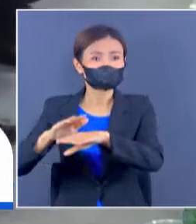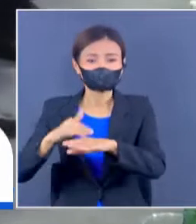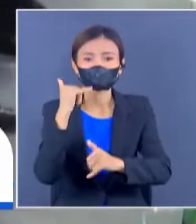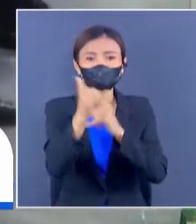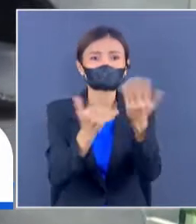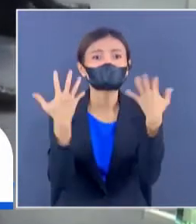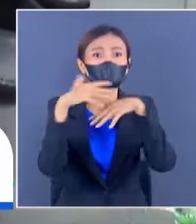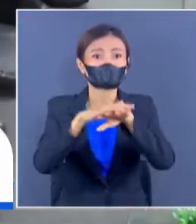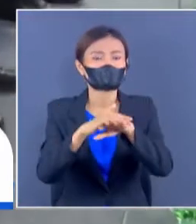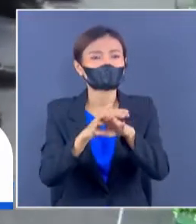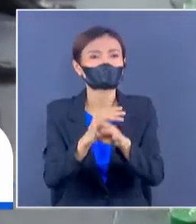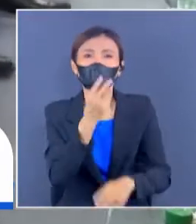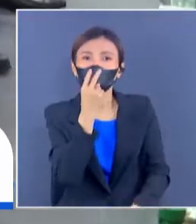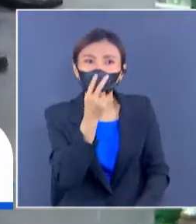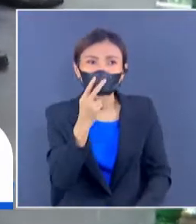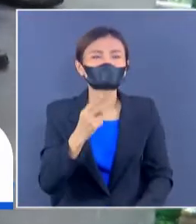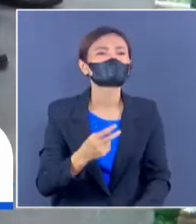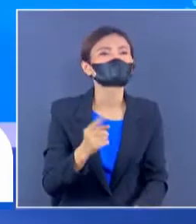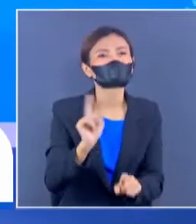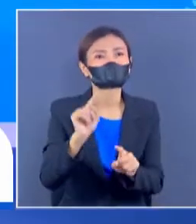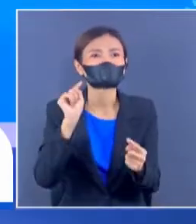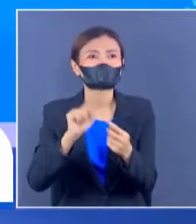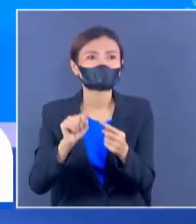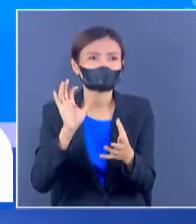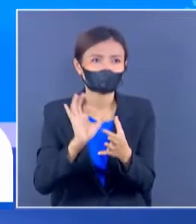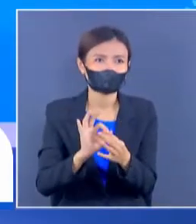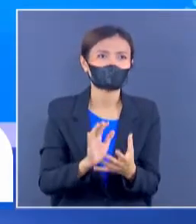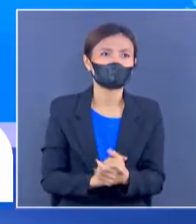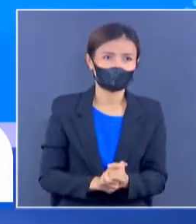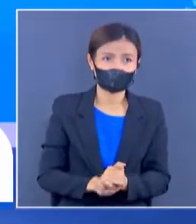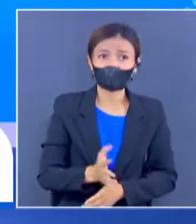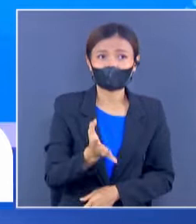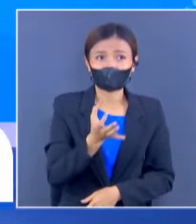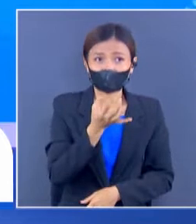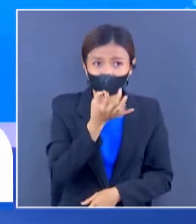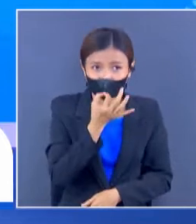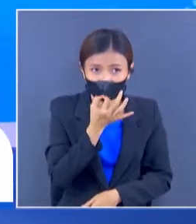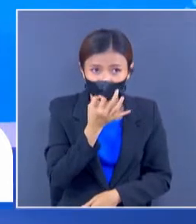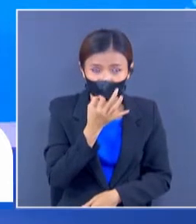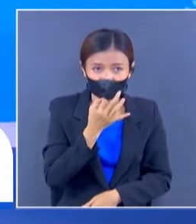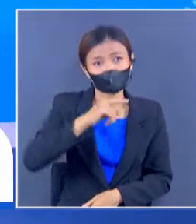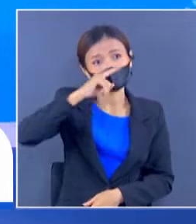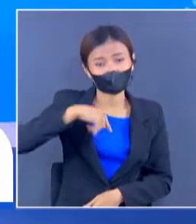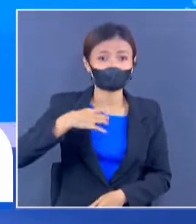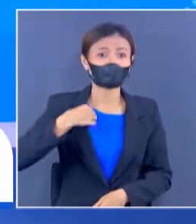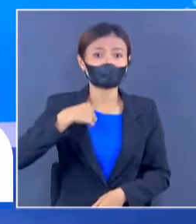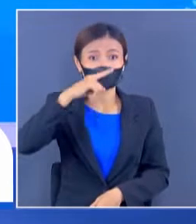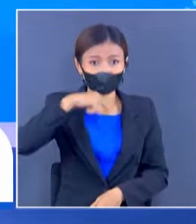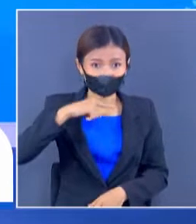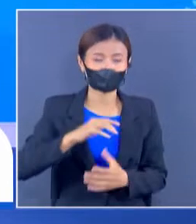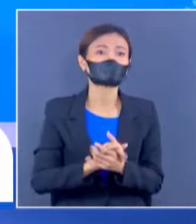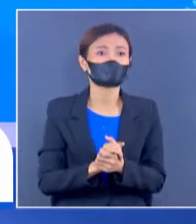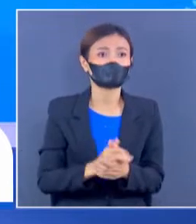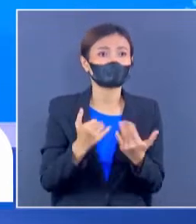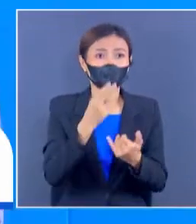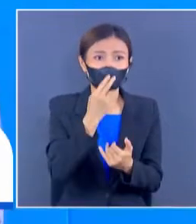มีปี2565ครับภายใต้แนวคิดผ้าทอไทยสายใยแห่งพระเมตตาสร้างอาชีพปวงประ